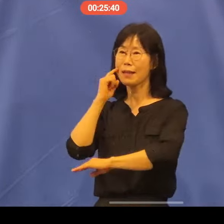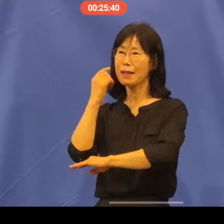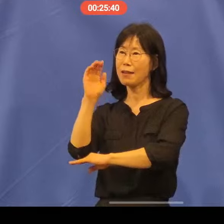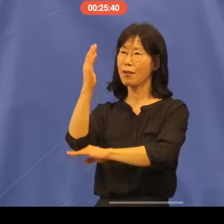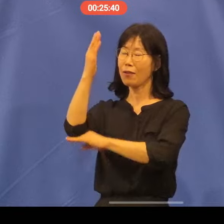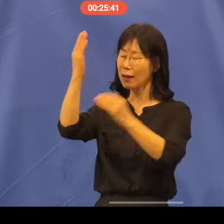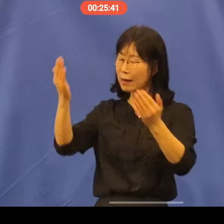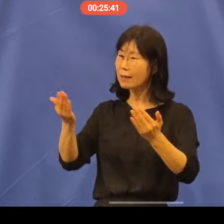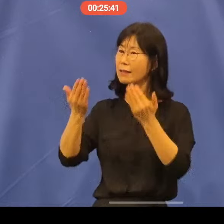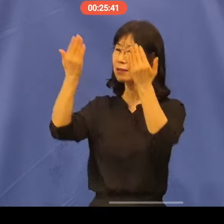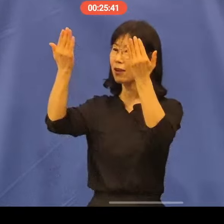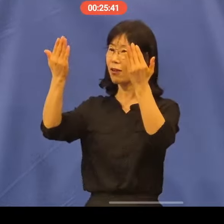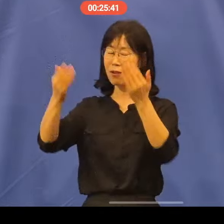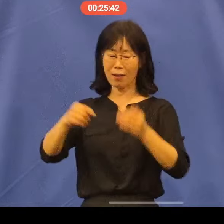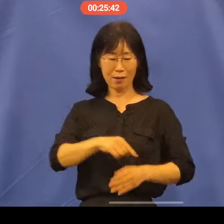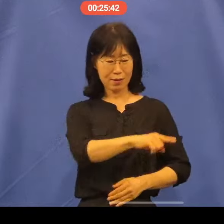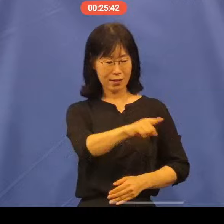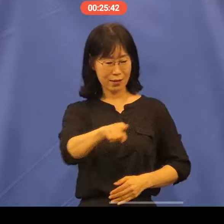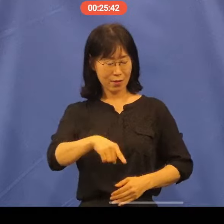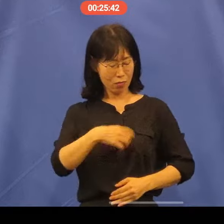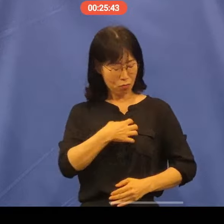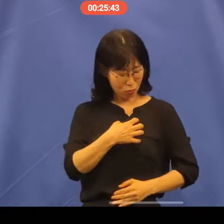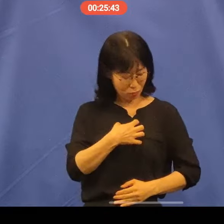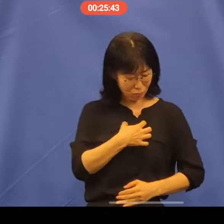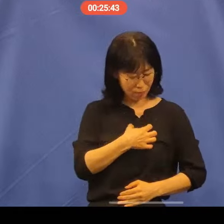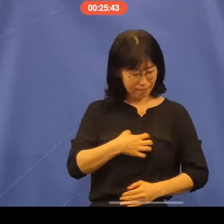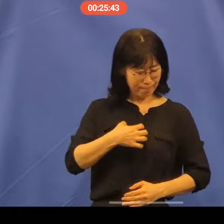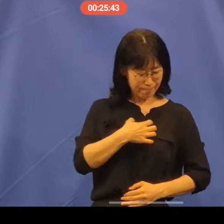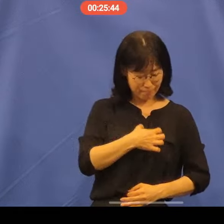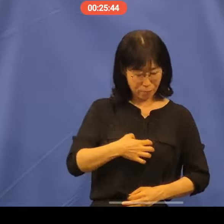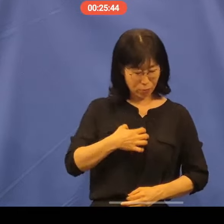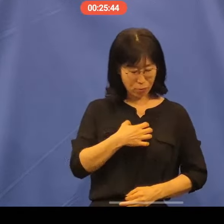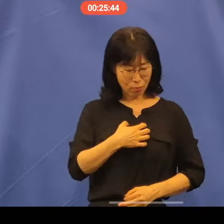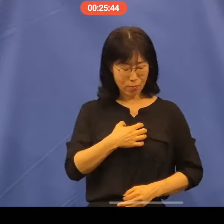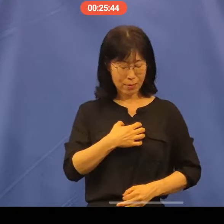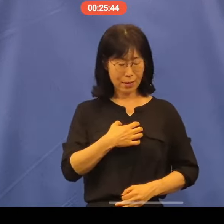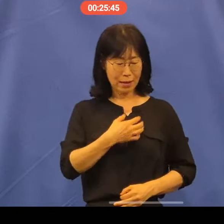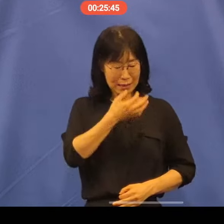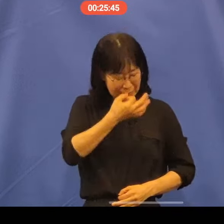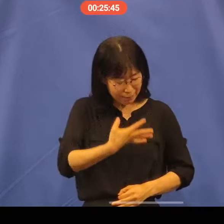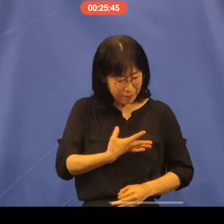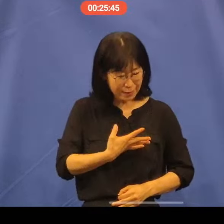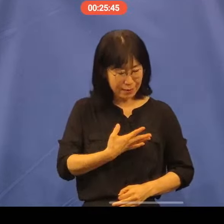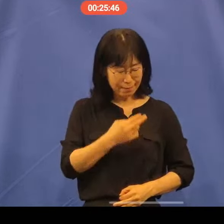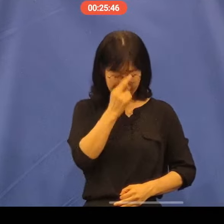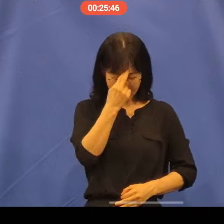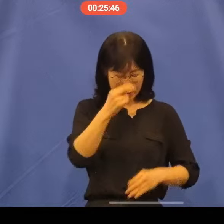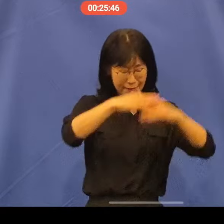생기니까, 그분을 높이면 높일수록 내 삶의 문제는 너무너무 작아 보이고